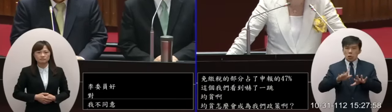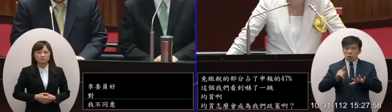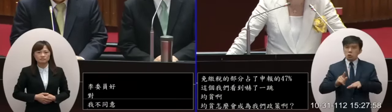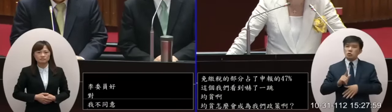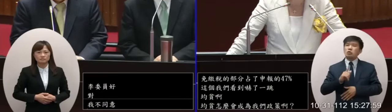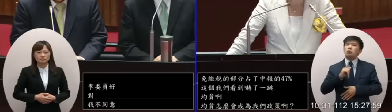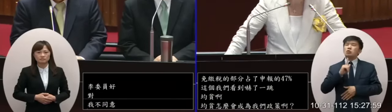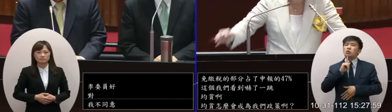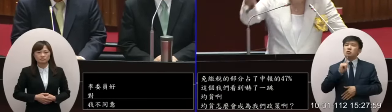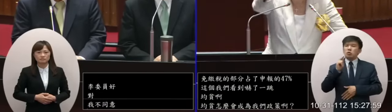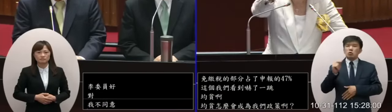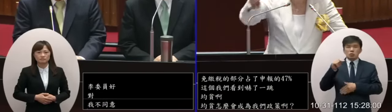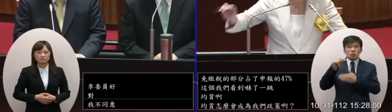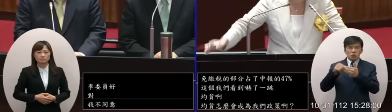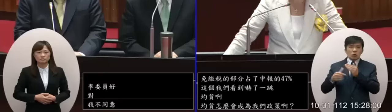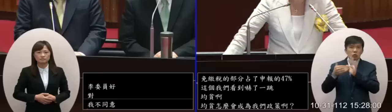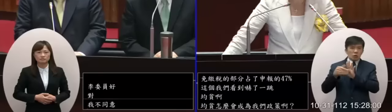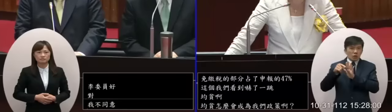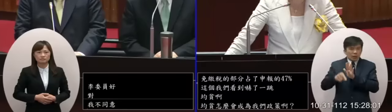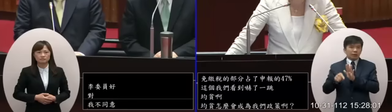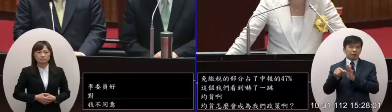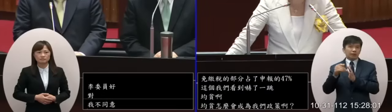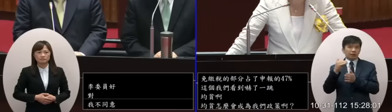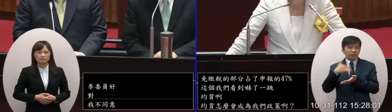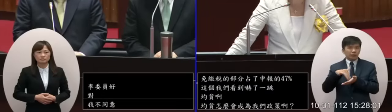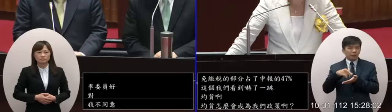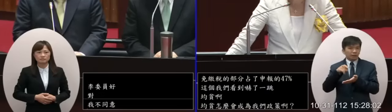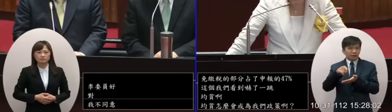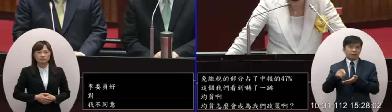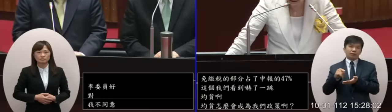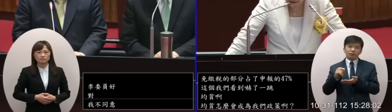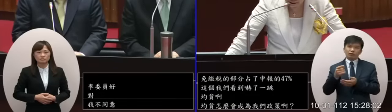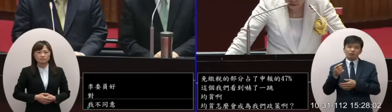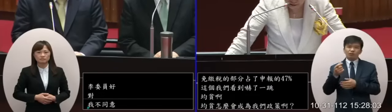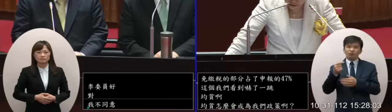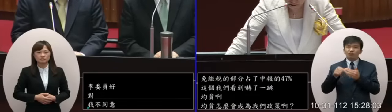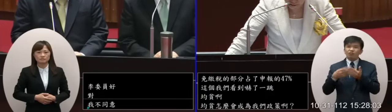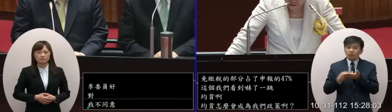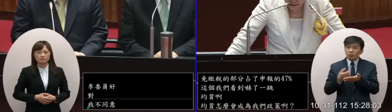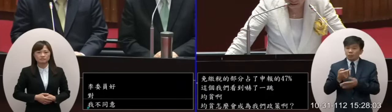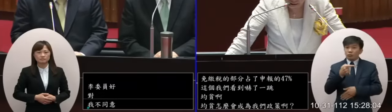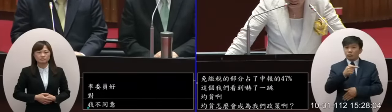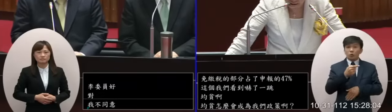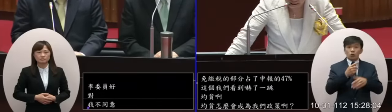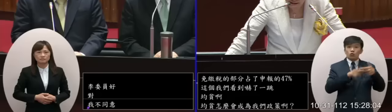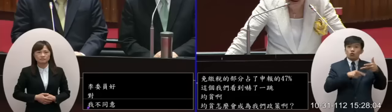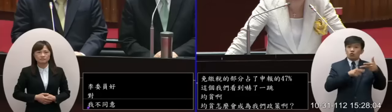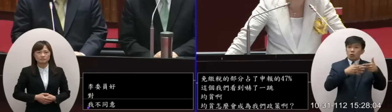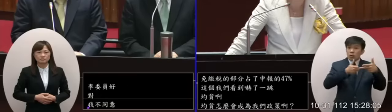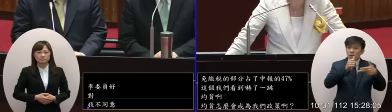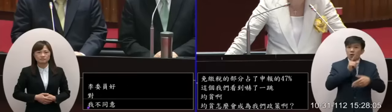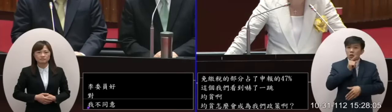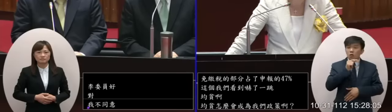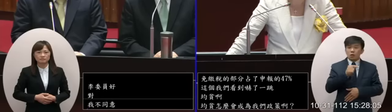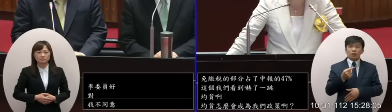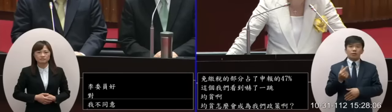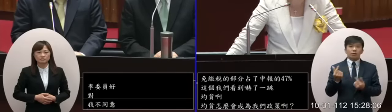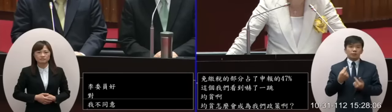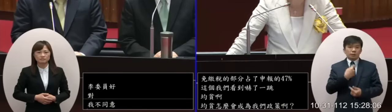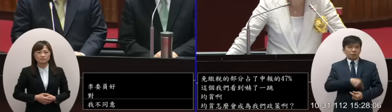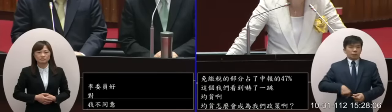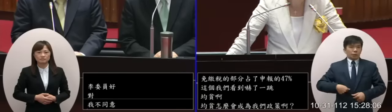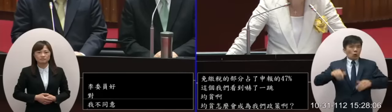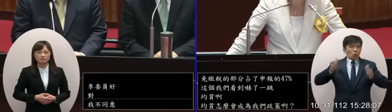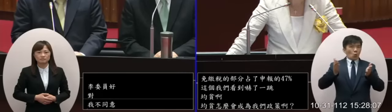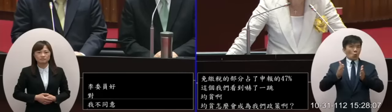来越薄的时候，您旁边的朱主计长呢，他能够讲说：‘哎呀，这个让身材保持苗